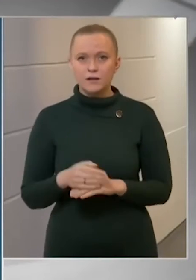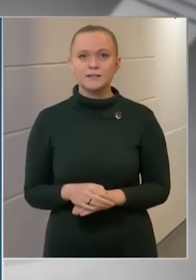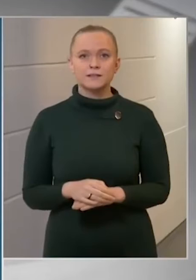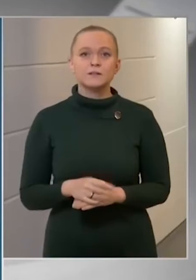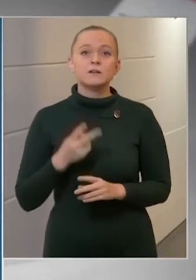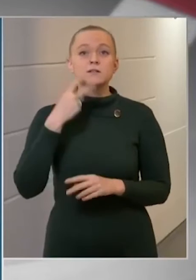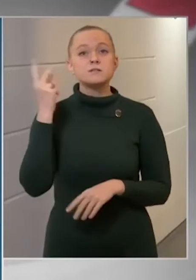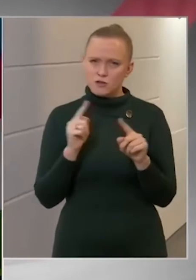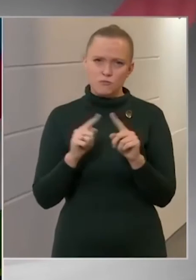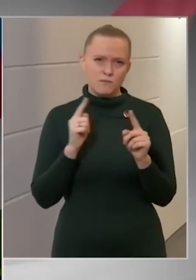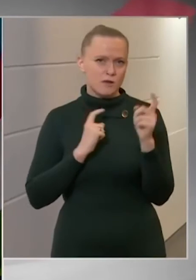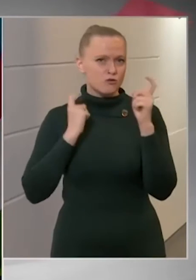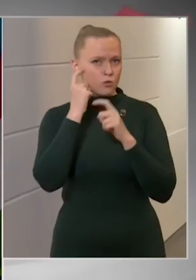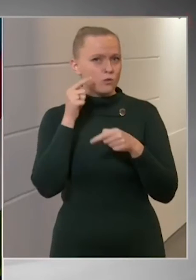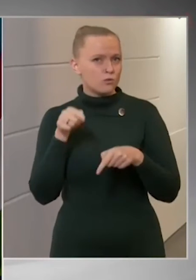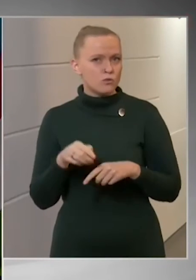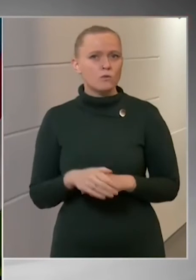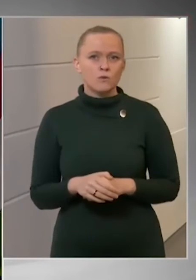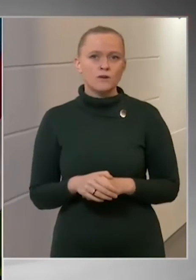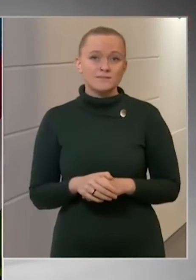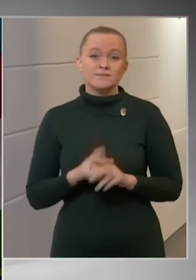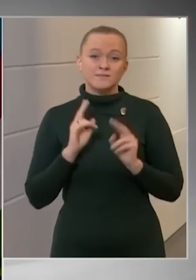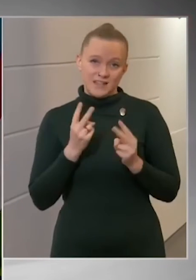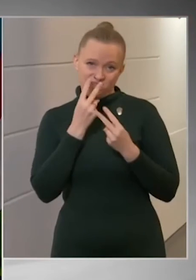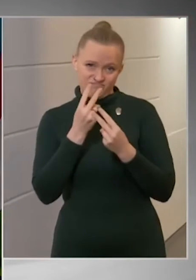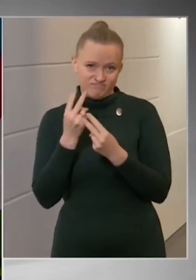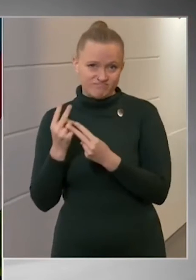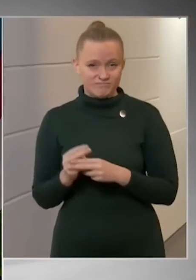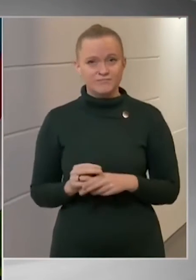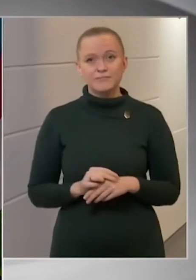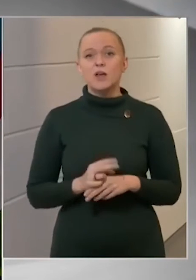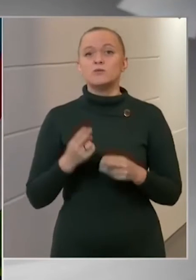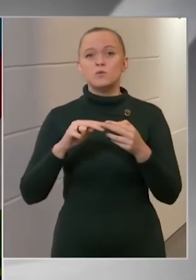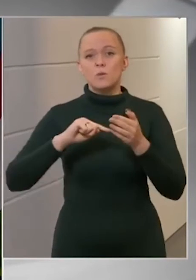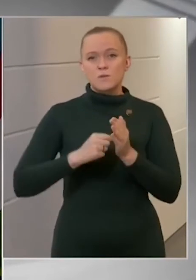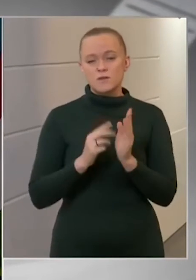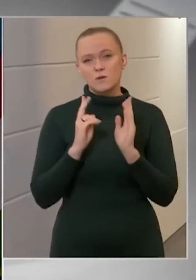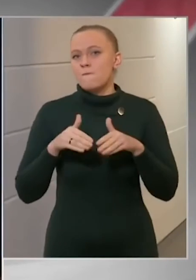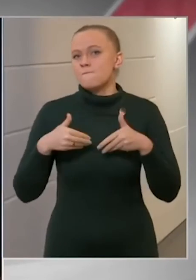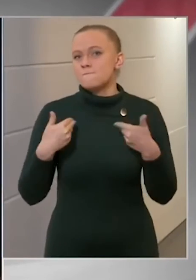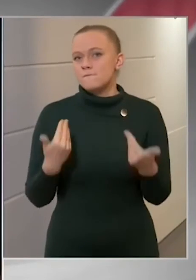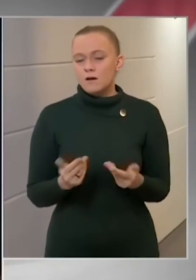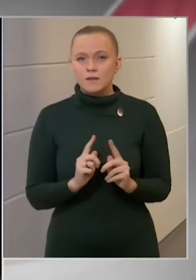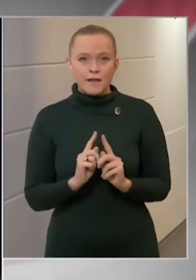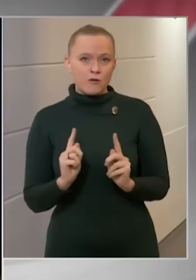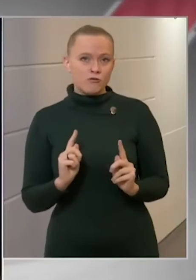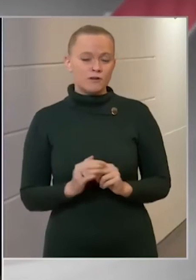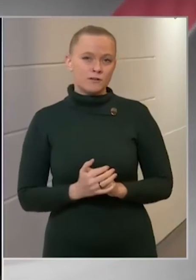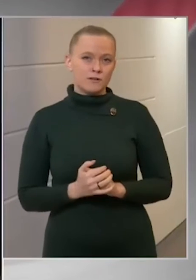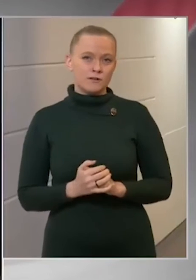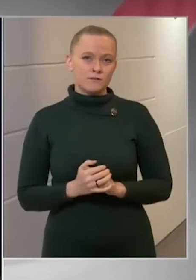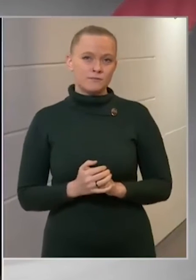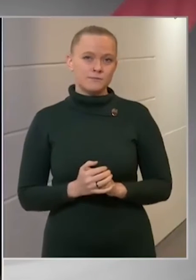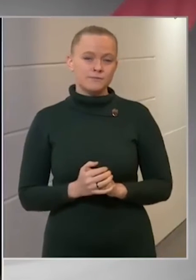A tisztifőorvos elmondta, sajnos most már az egész országban jelen van a vírus, és bárki lehet fertőzött, ezért nagyon fontos a